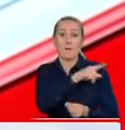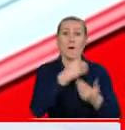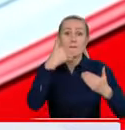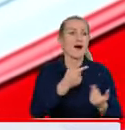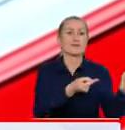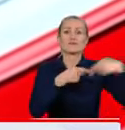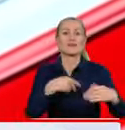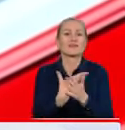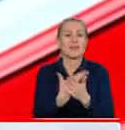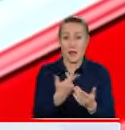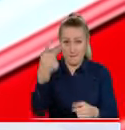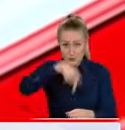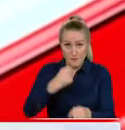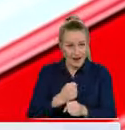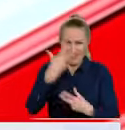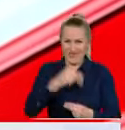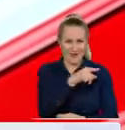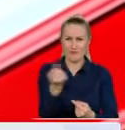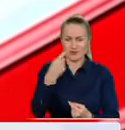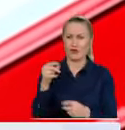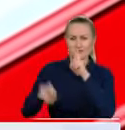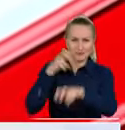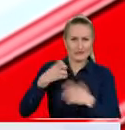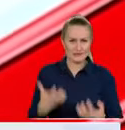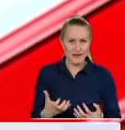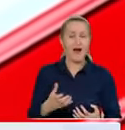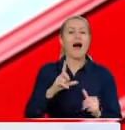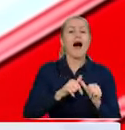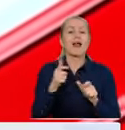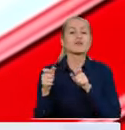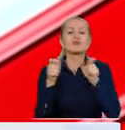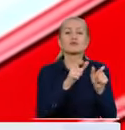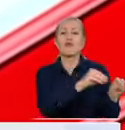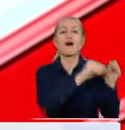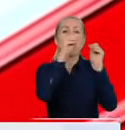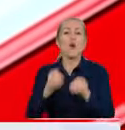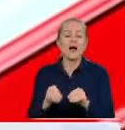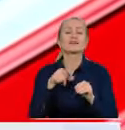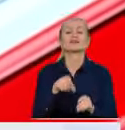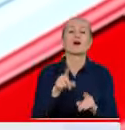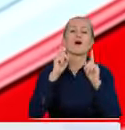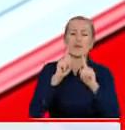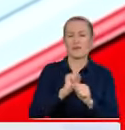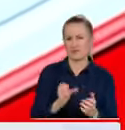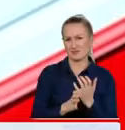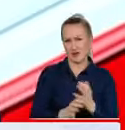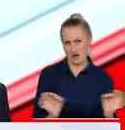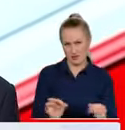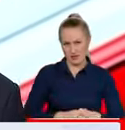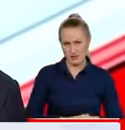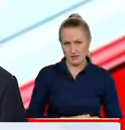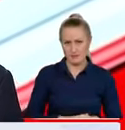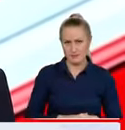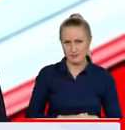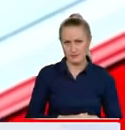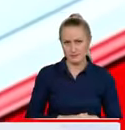a nie po to, żeby pracować. Natomiast ta przymusowa relokacja to rzeczywiście jest skandal. Po prostu